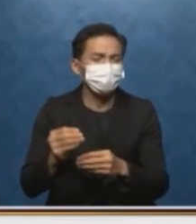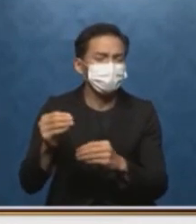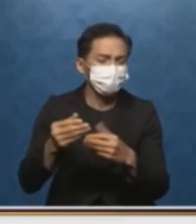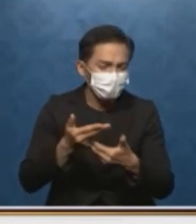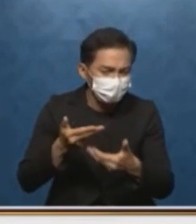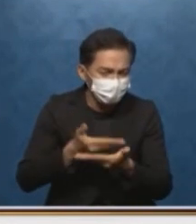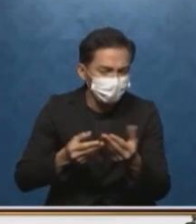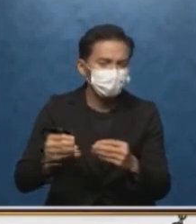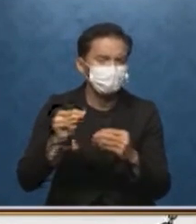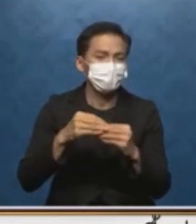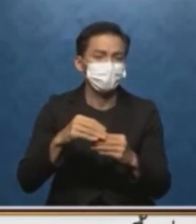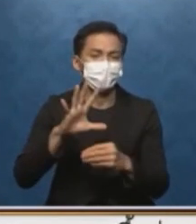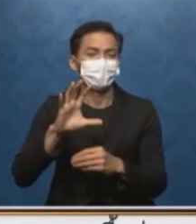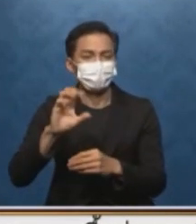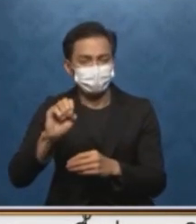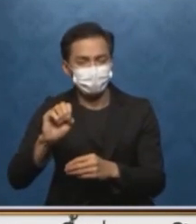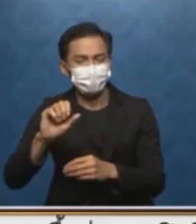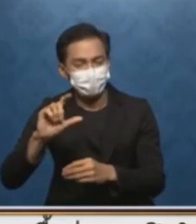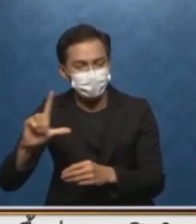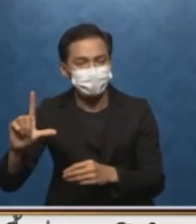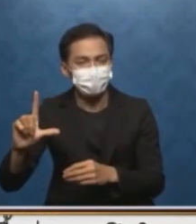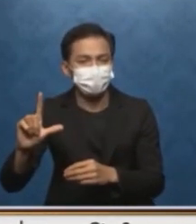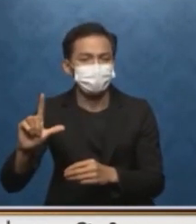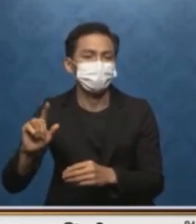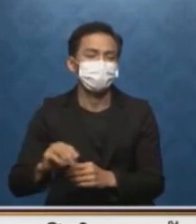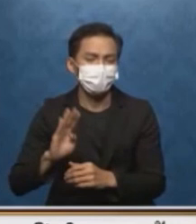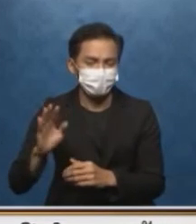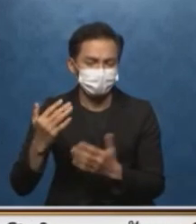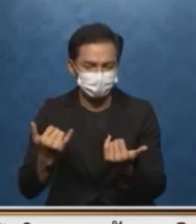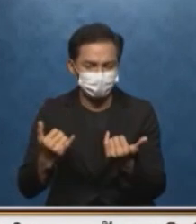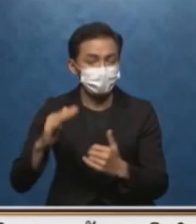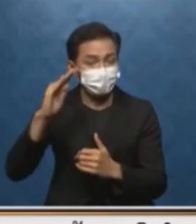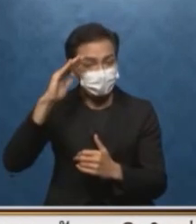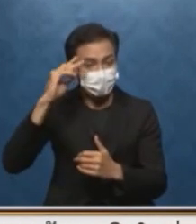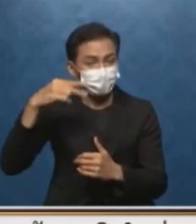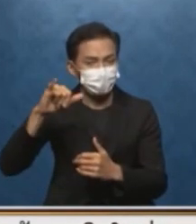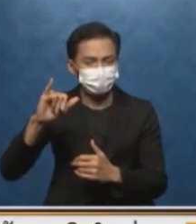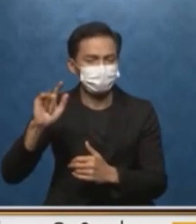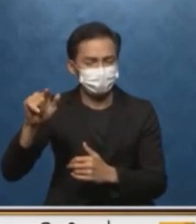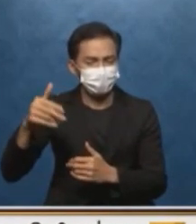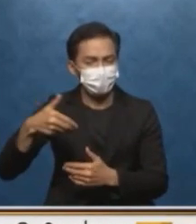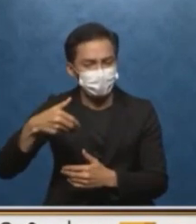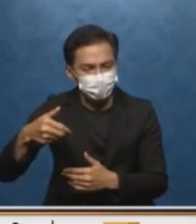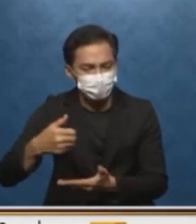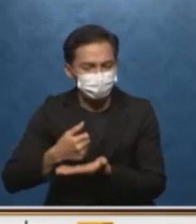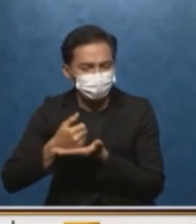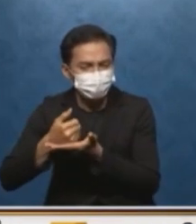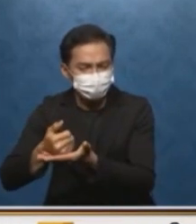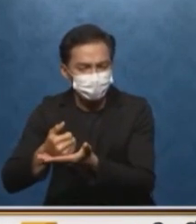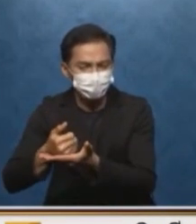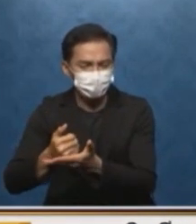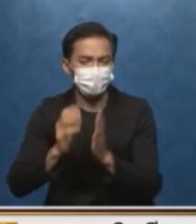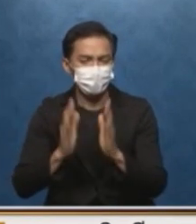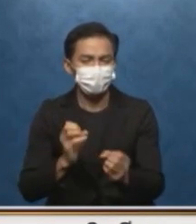นี่คือเงินที่รัฐบาลพลเอกประยุทธ์จันทร์โอชาขอกับสภาแห่งนี้เพื่อเอาไปช่วยโควิดท่